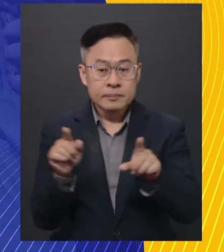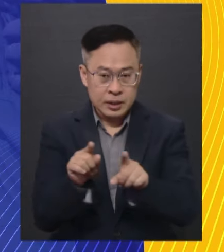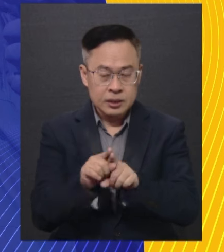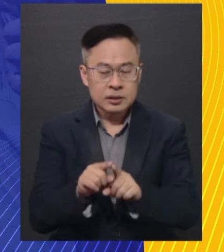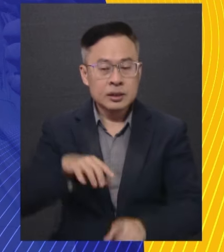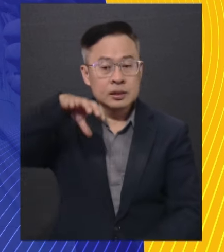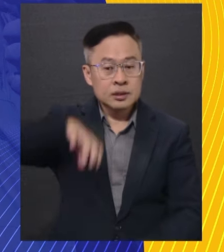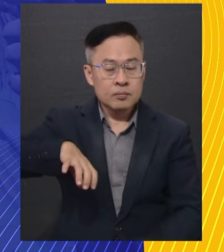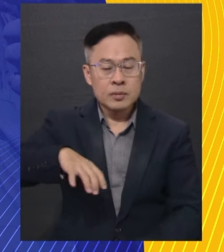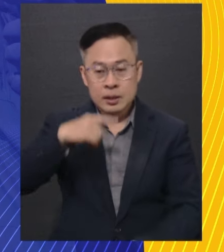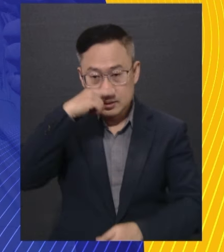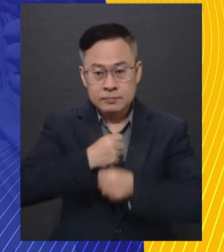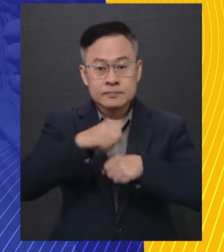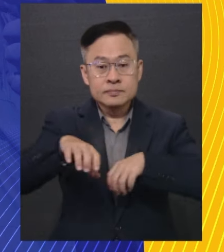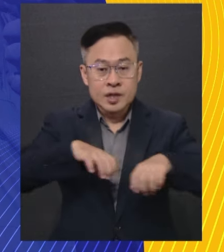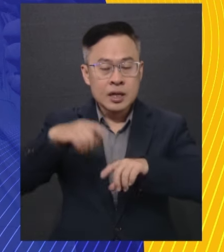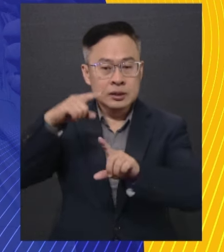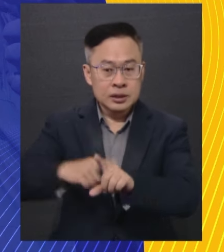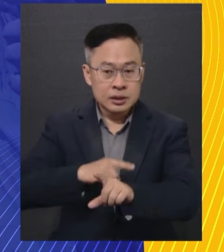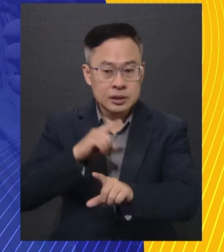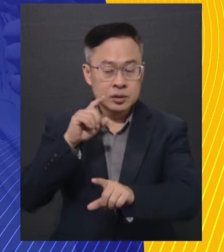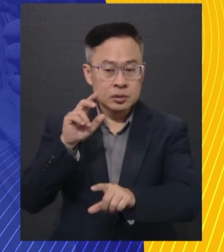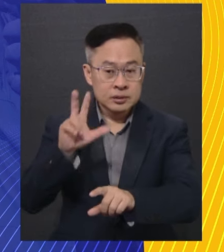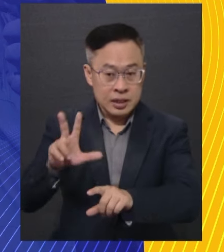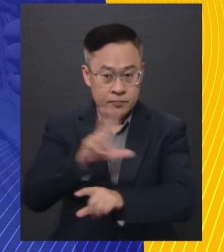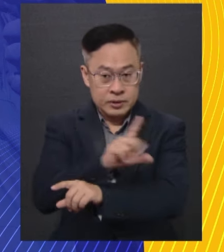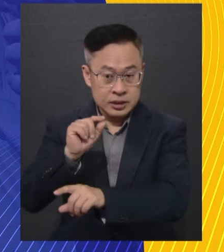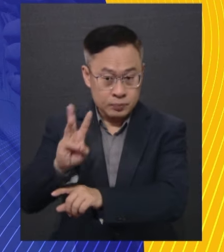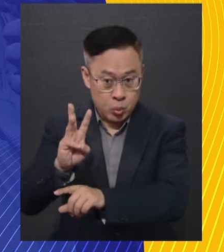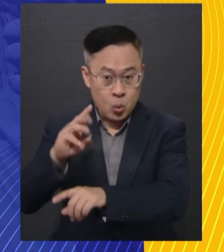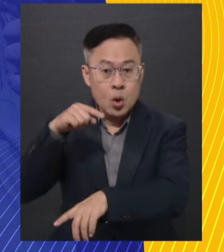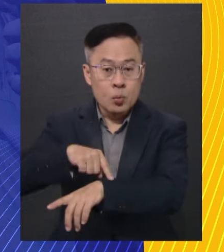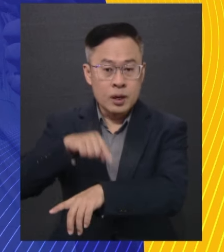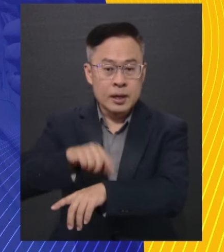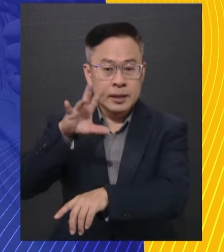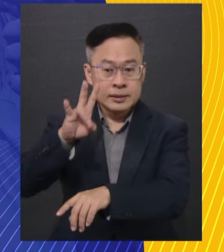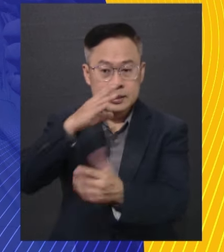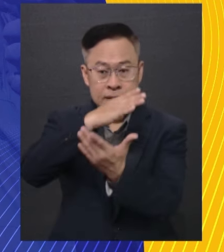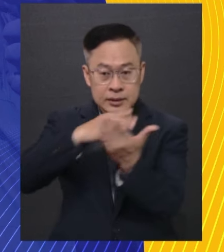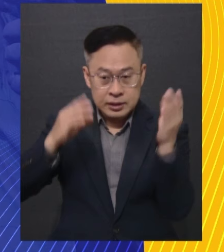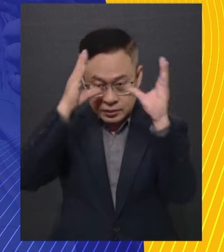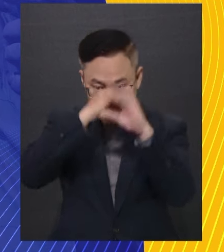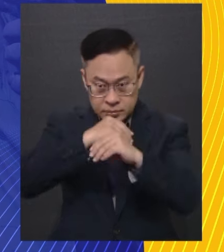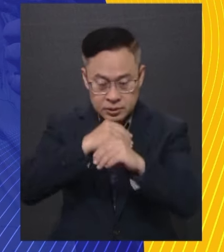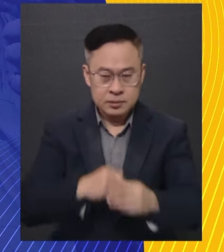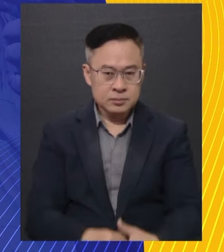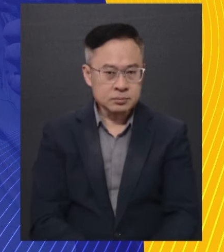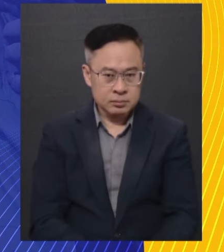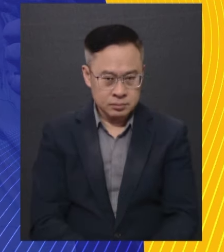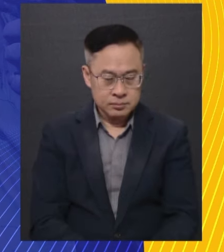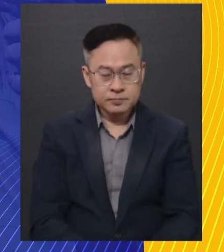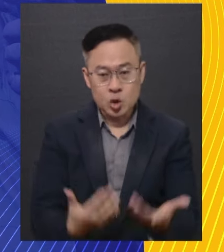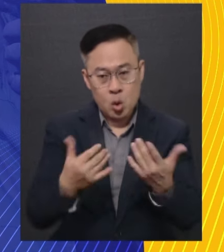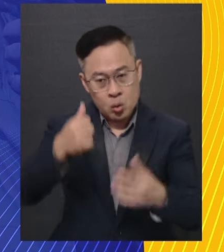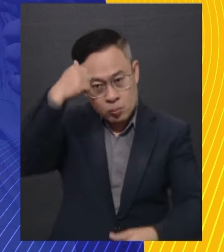ในวันอังคารที่ 26มีนาคมที่จะถึงนี้ค่ะก็จะคิกออฟเวลา 19:30นนั่นเองค่ะค่ะอีก 3วัน